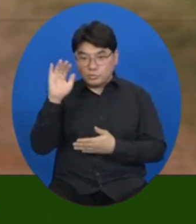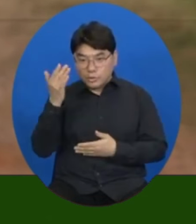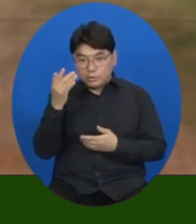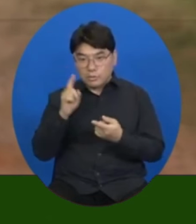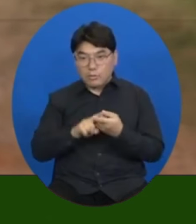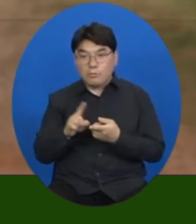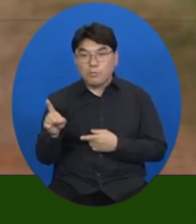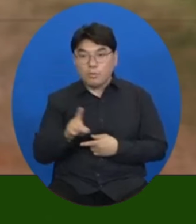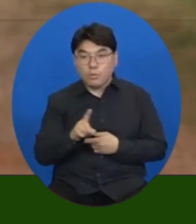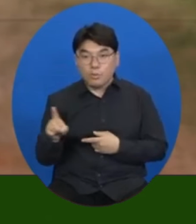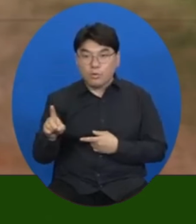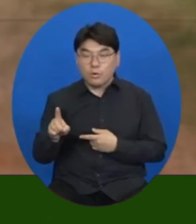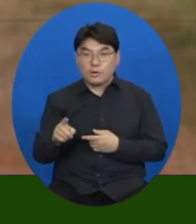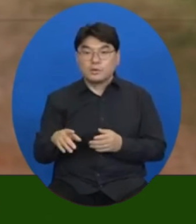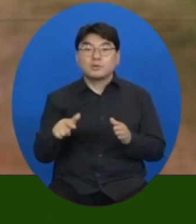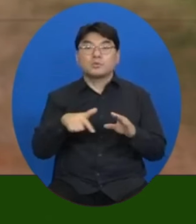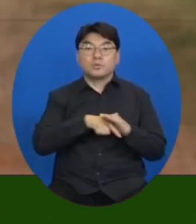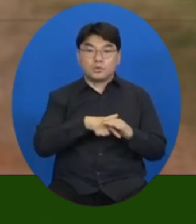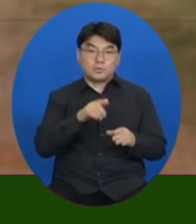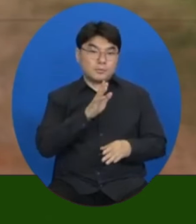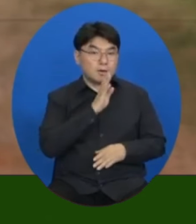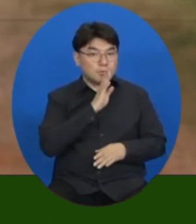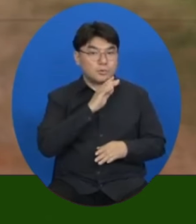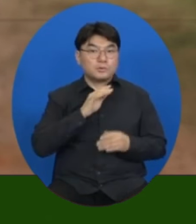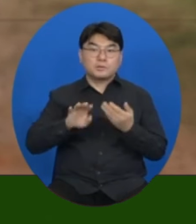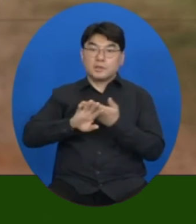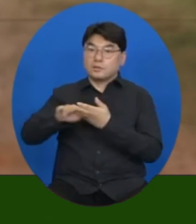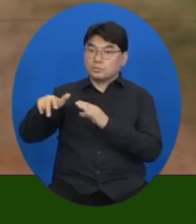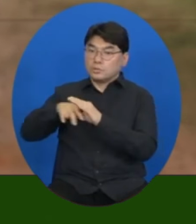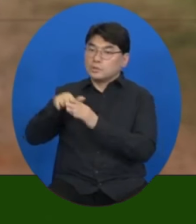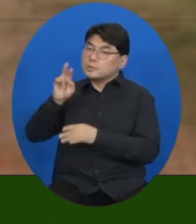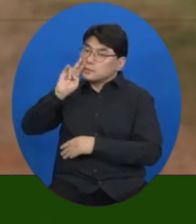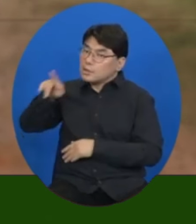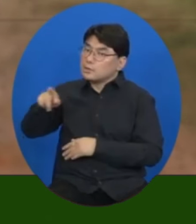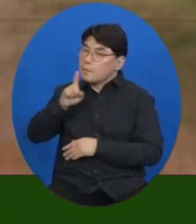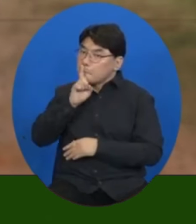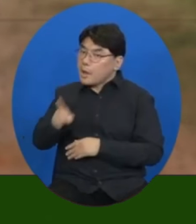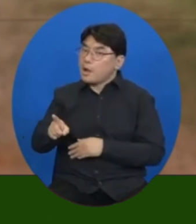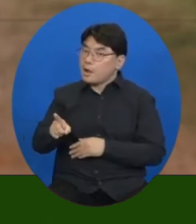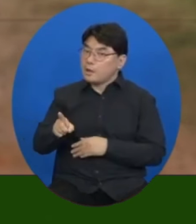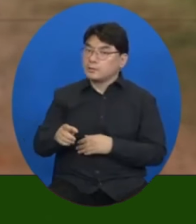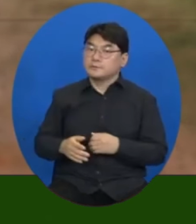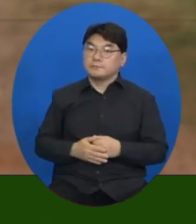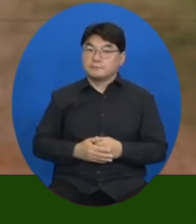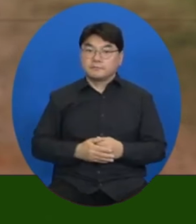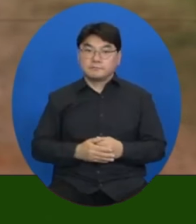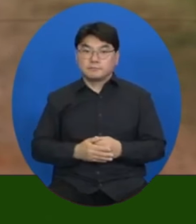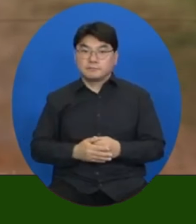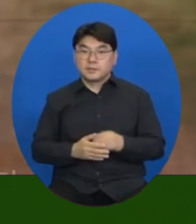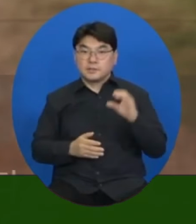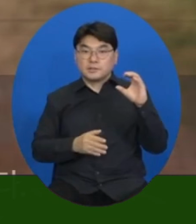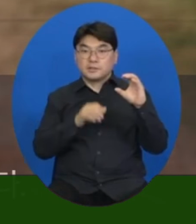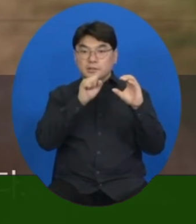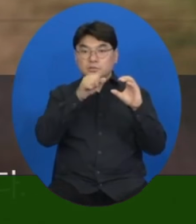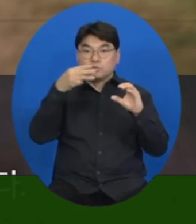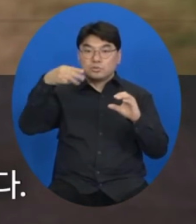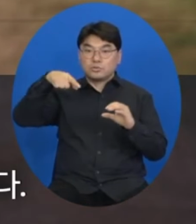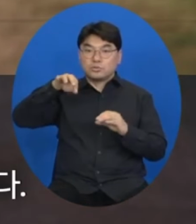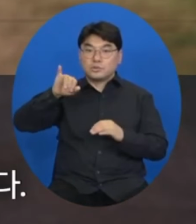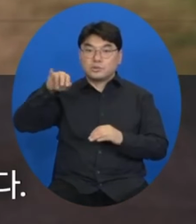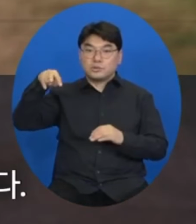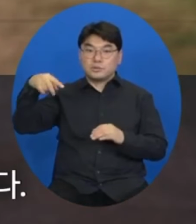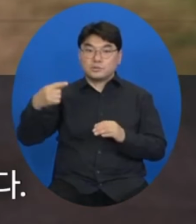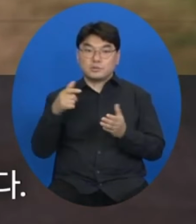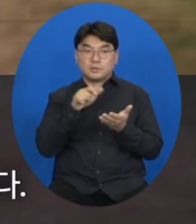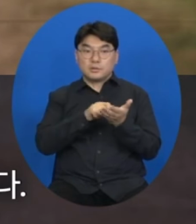다른 종교들은 틀렸다라고 말하는 것입니다 다시 한번 시스스 인용하겠습니다 이렇게 얘기를 했습니다